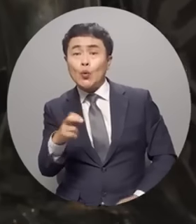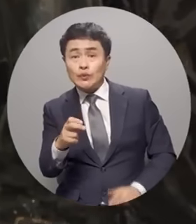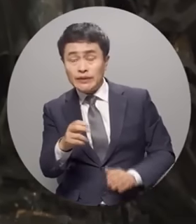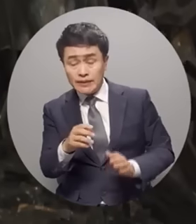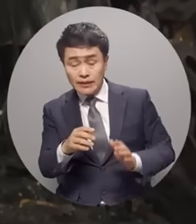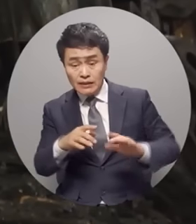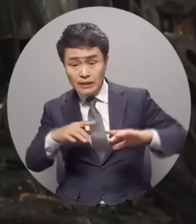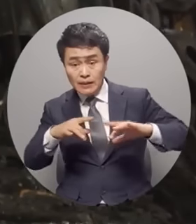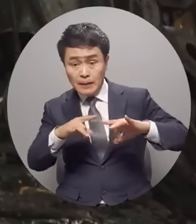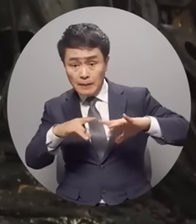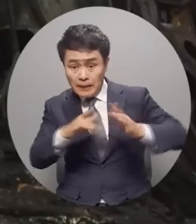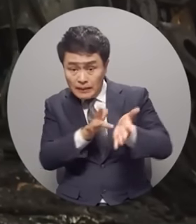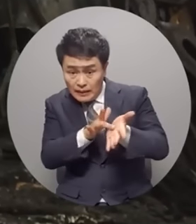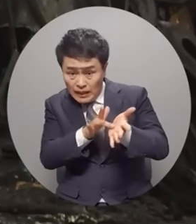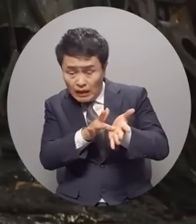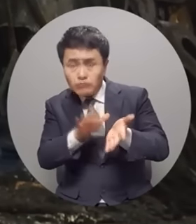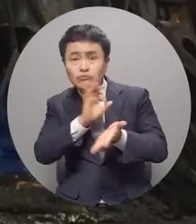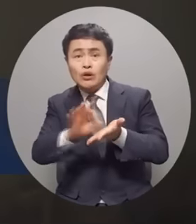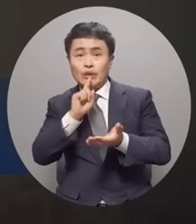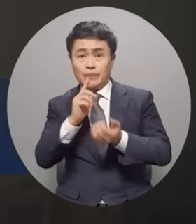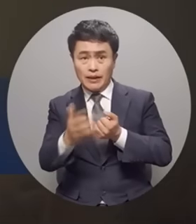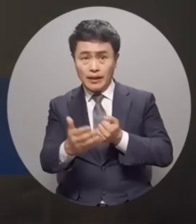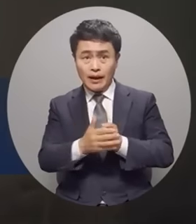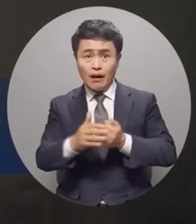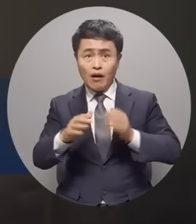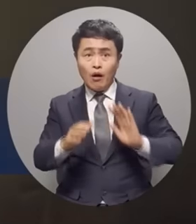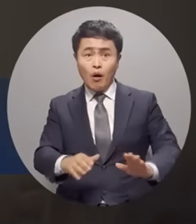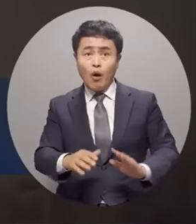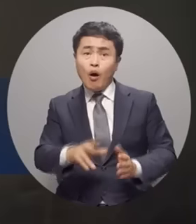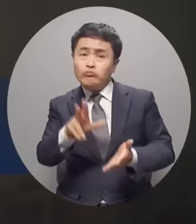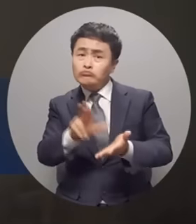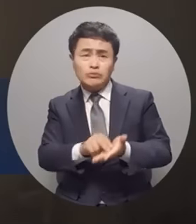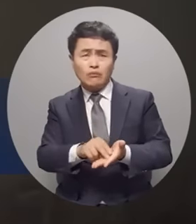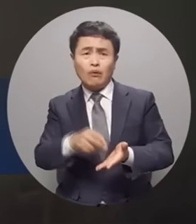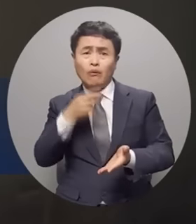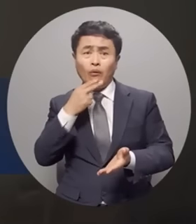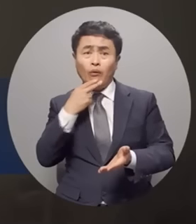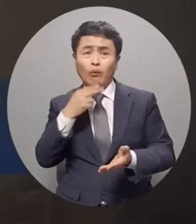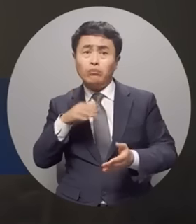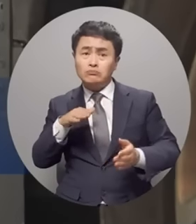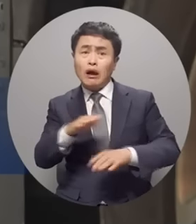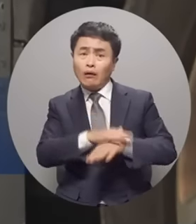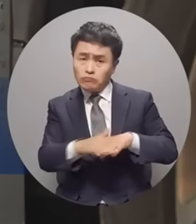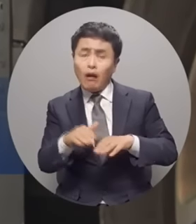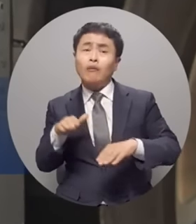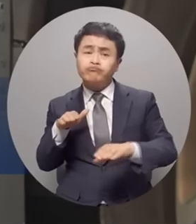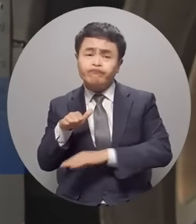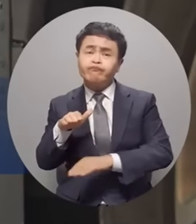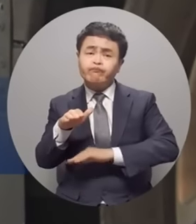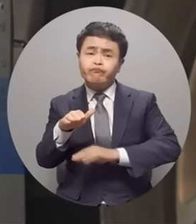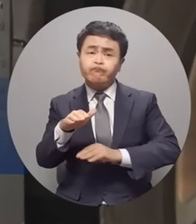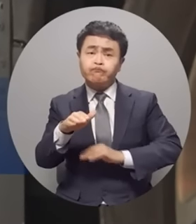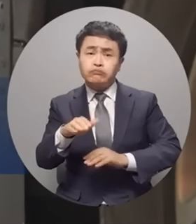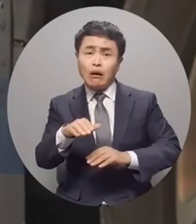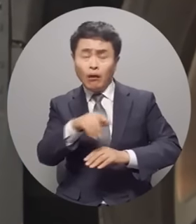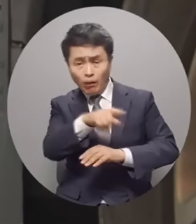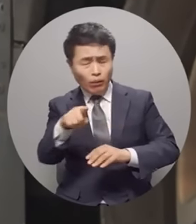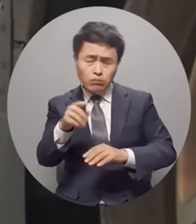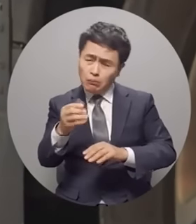측 설명입니다. 문제 전혀 없었어요. 저는 타고 다녔었고 안전 현상이 있었으면은 뭐 대비를 했을